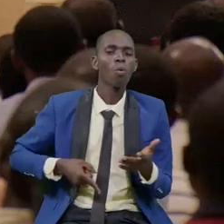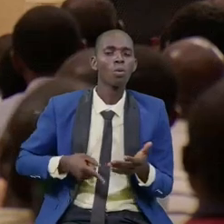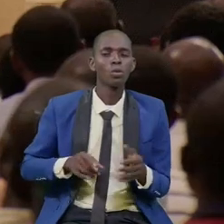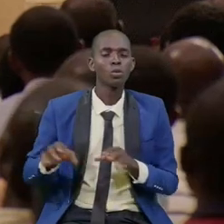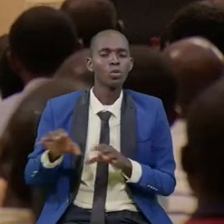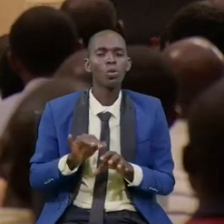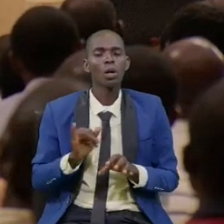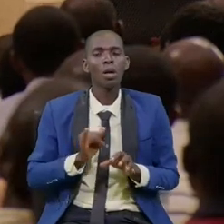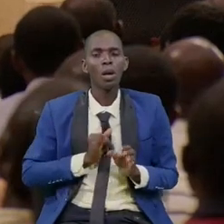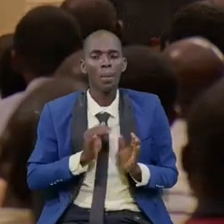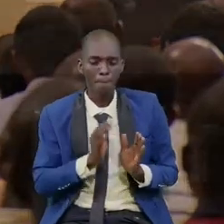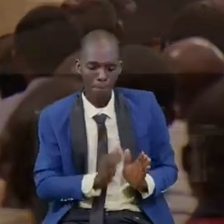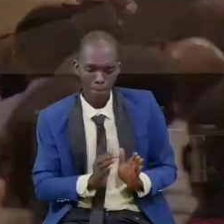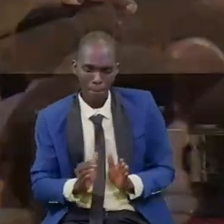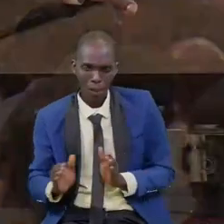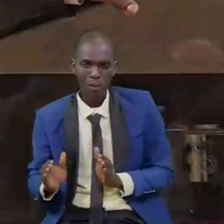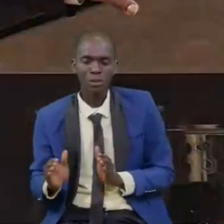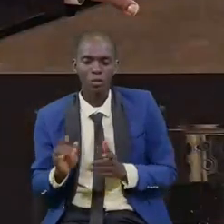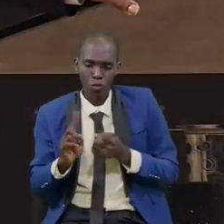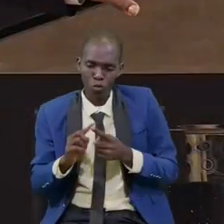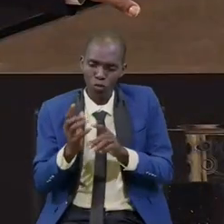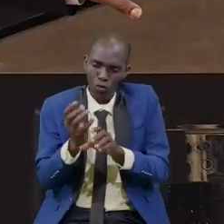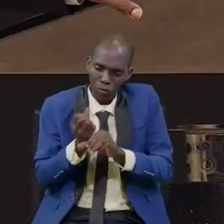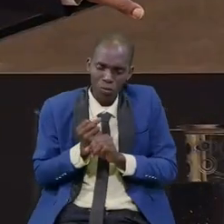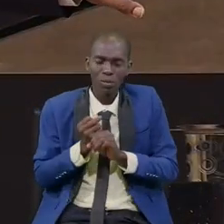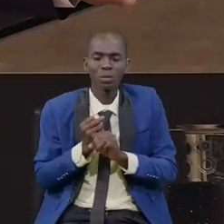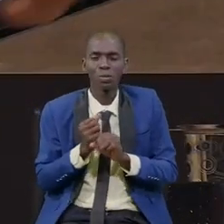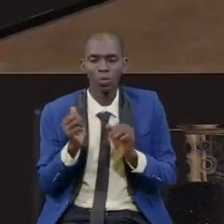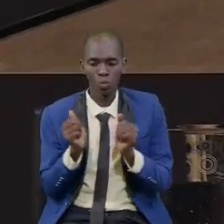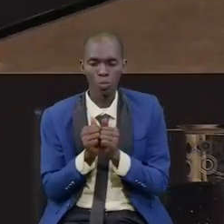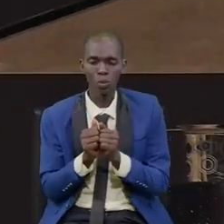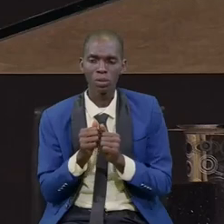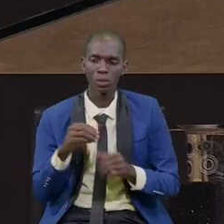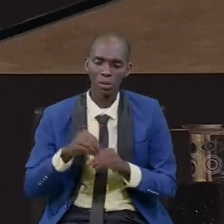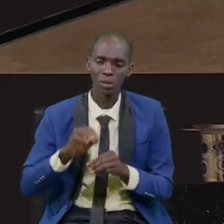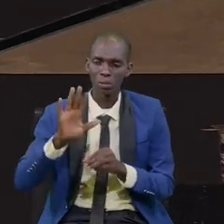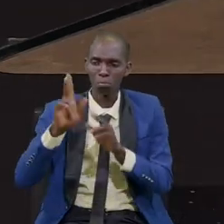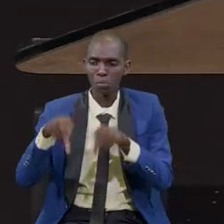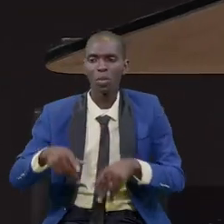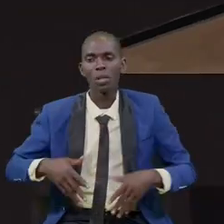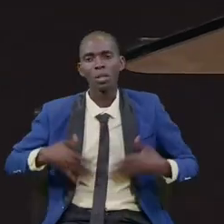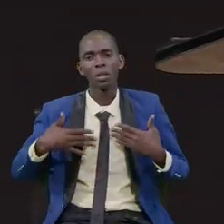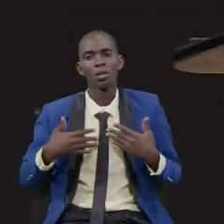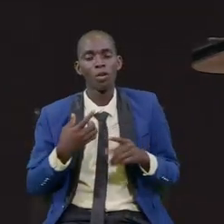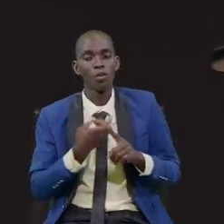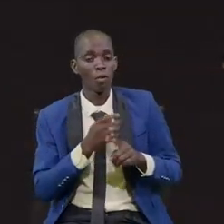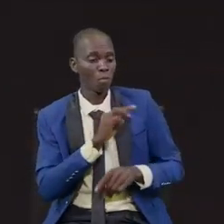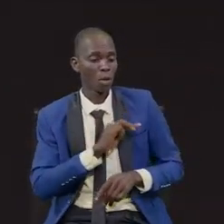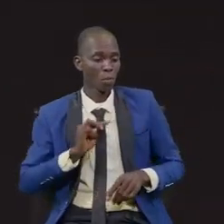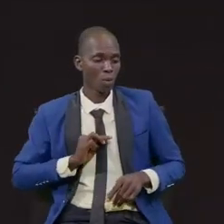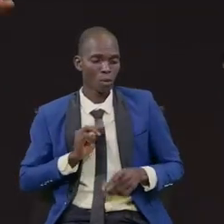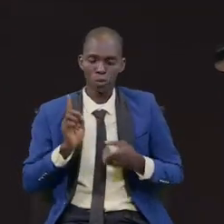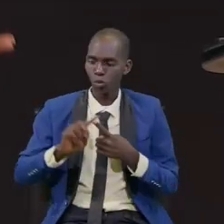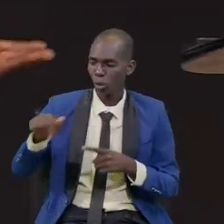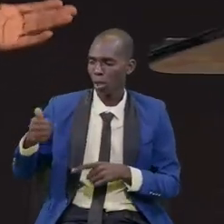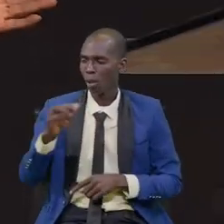quelle en sera la conséquence dans sa vie? Alors, d'un membre à un